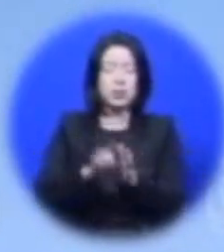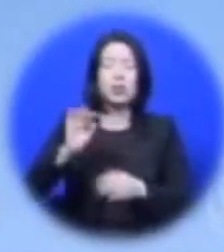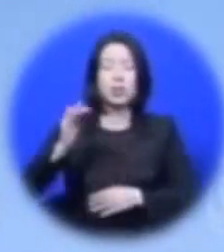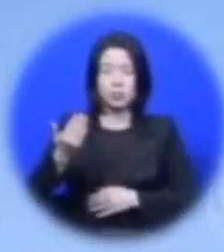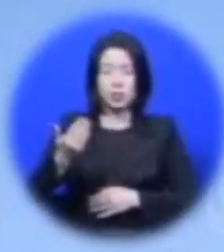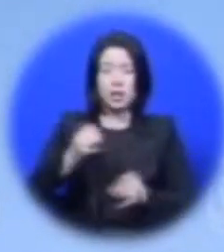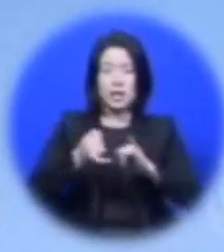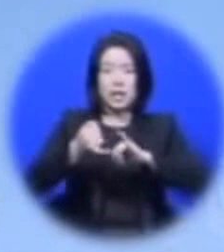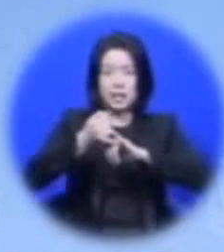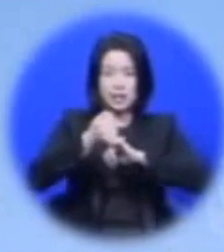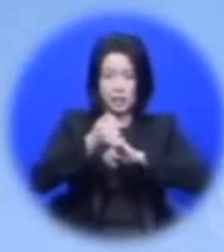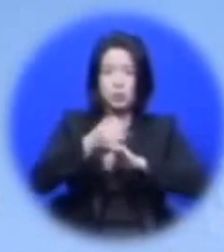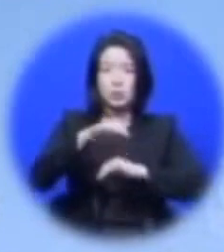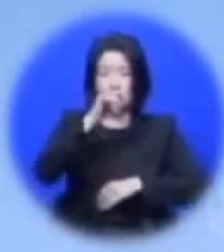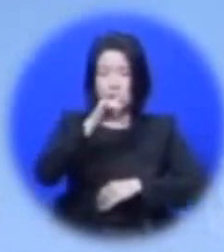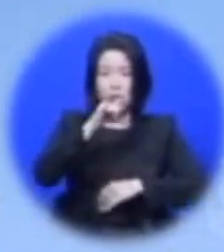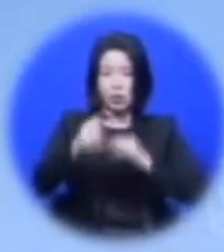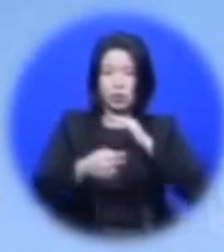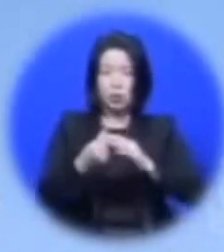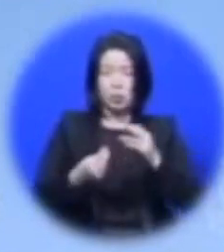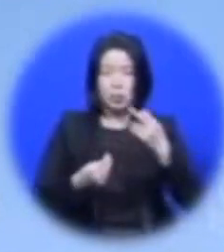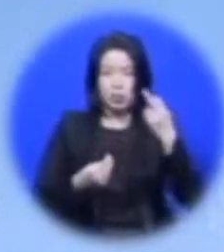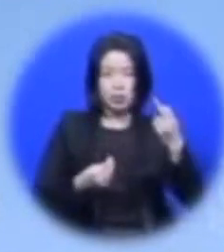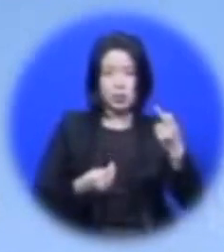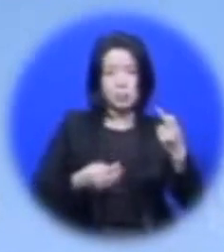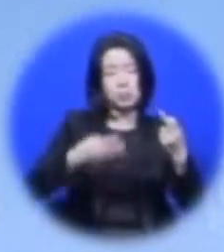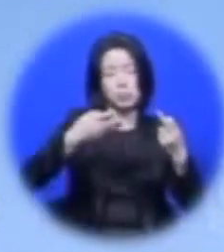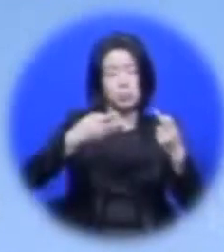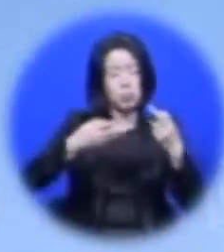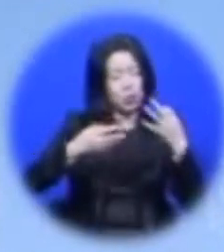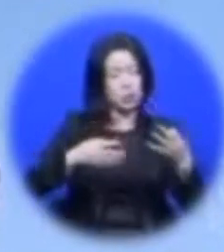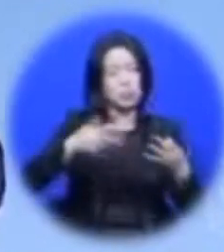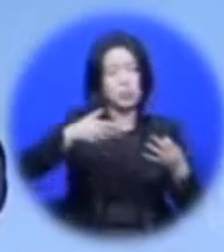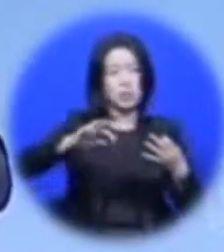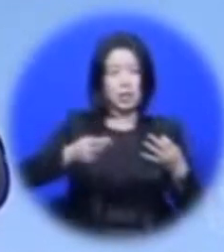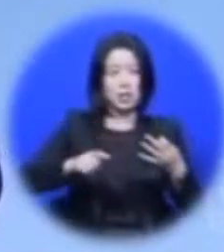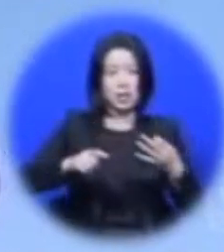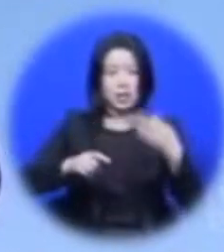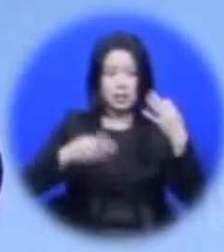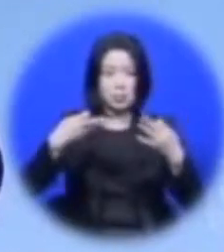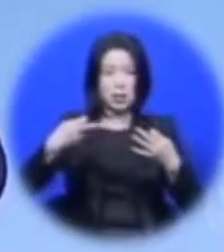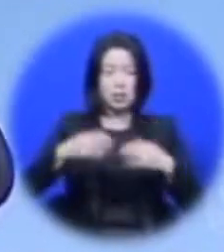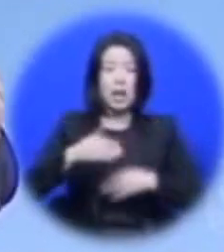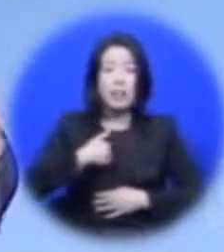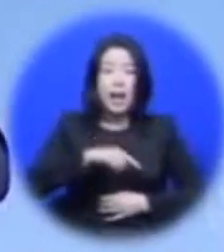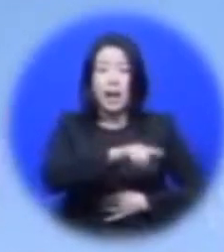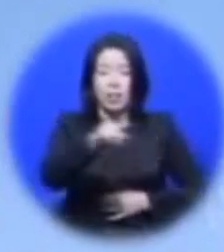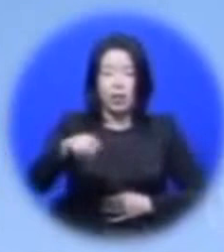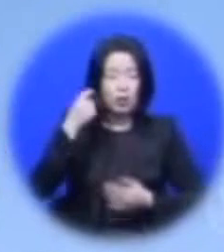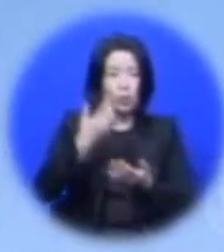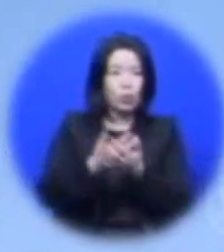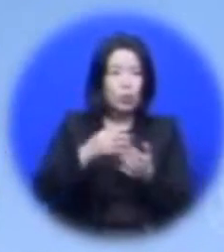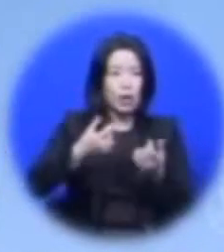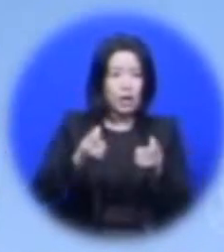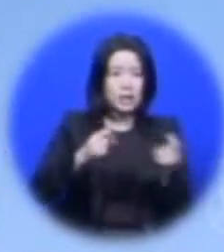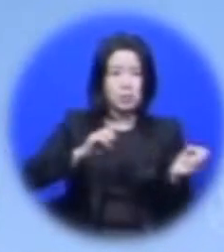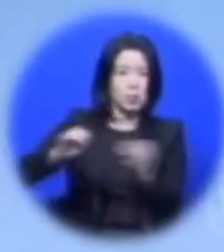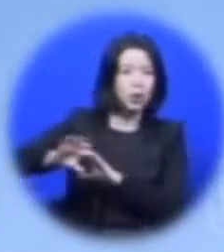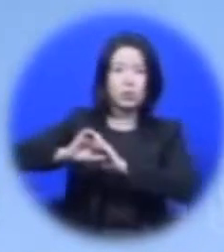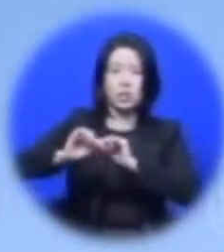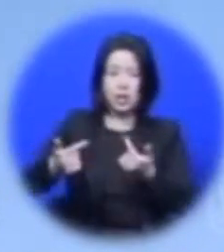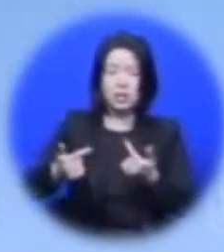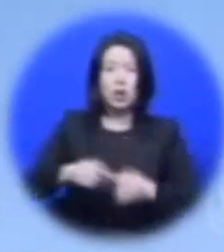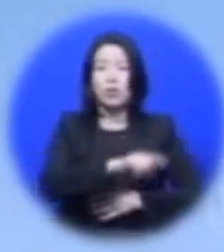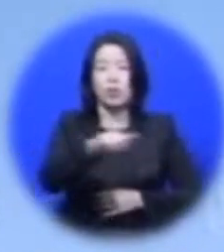예수님이 약속하셨어요. 요한복음 14장 18절 19절에 보면 내가 너희를 고아와 같이 버려두지 아니하고